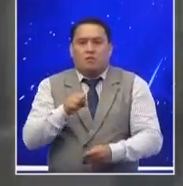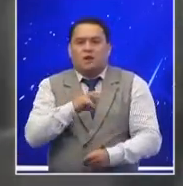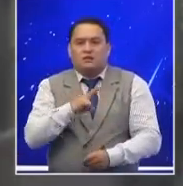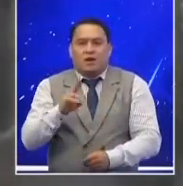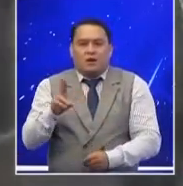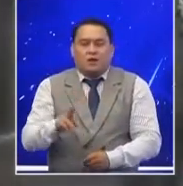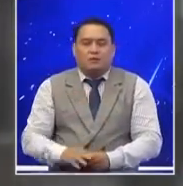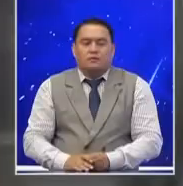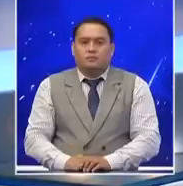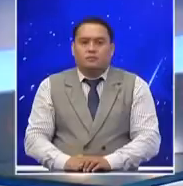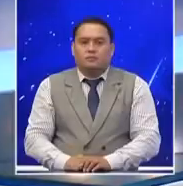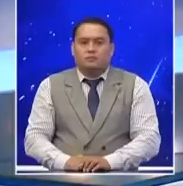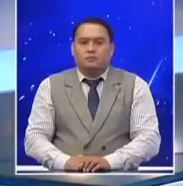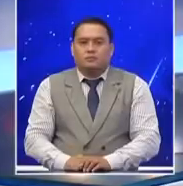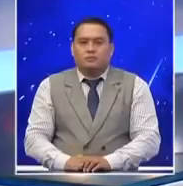Майсак.